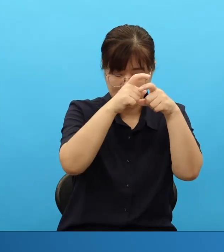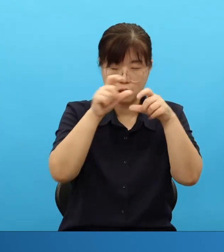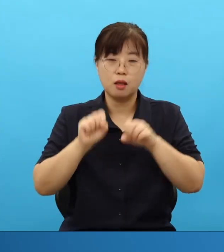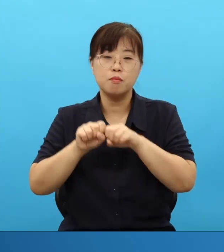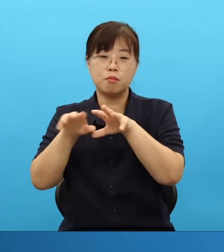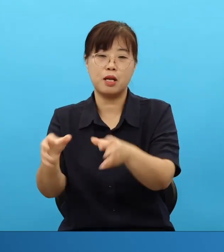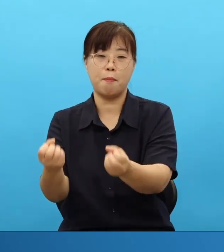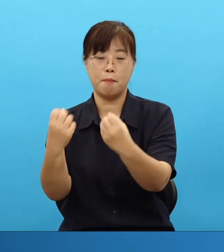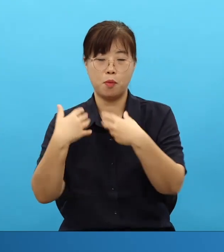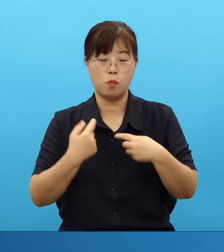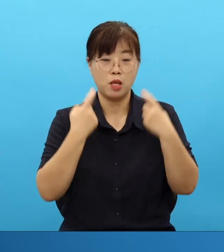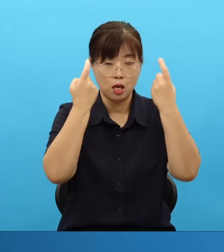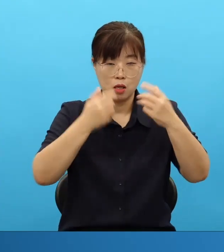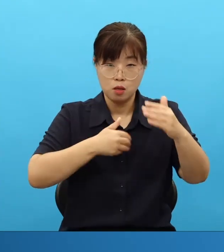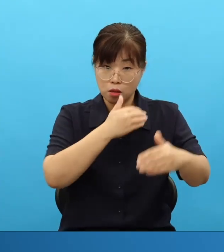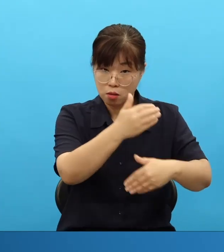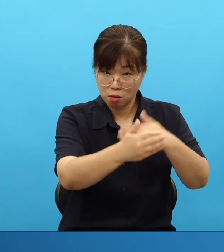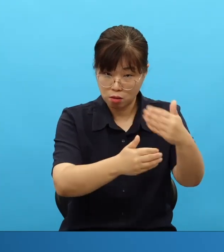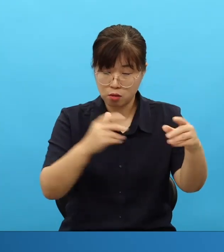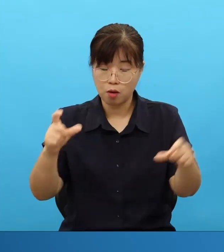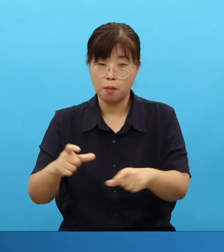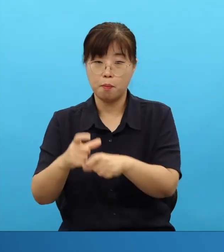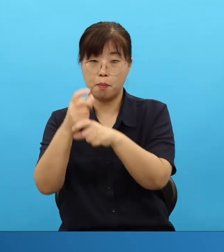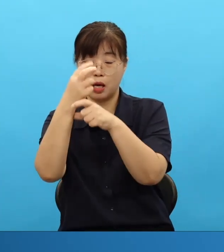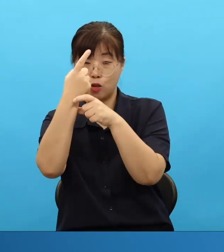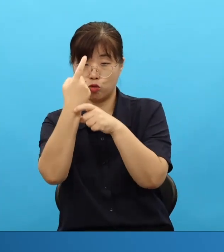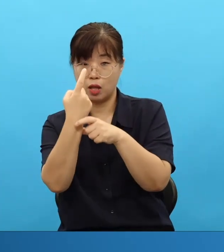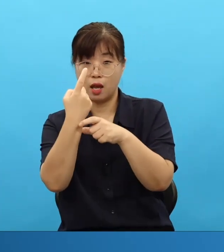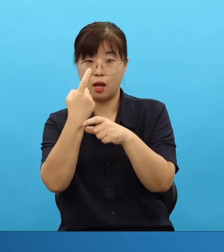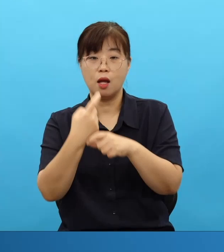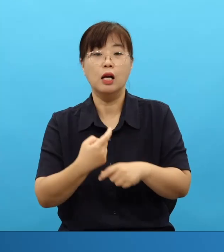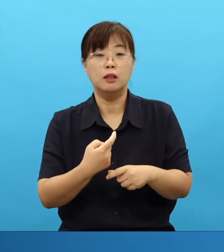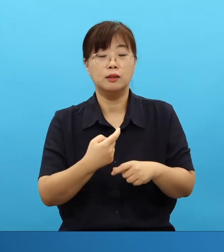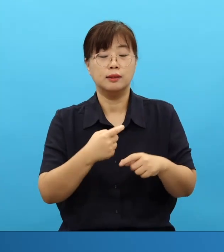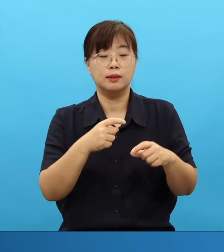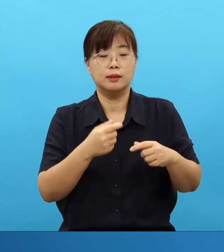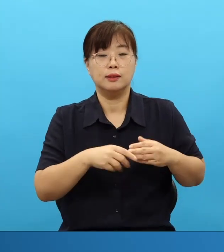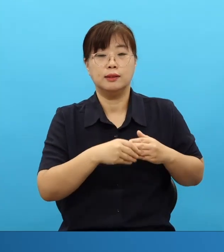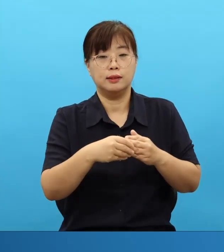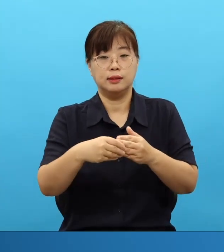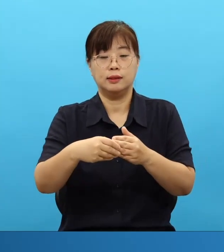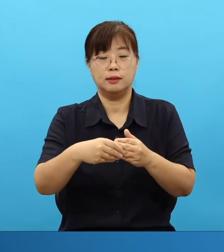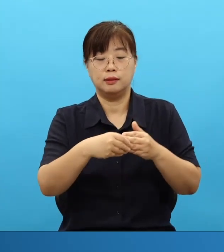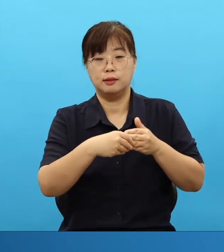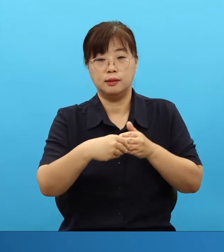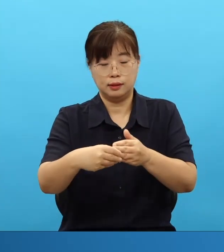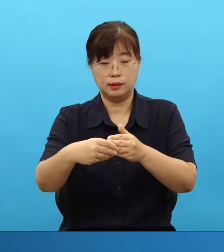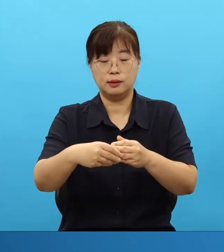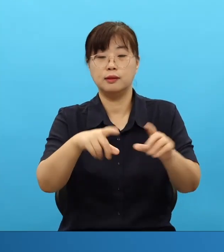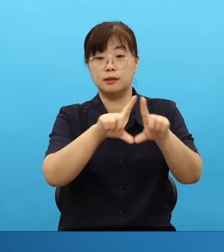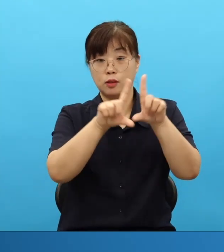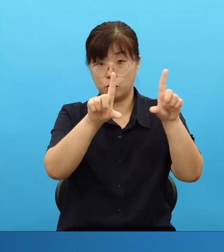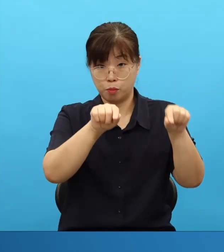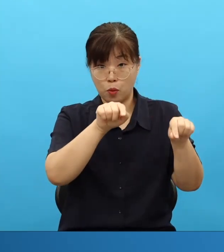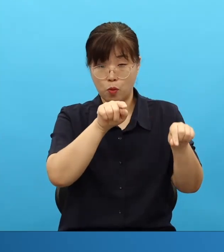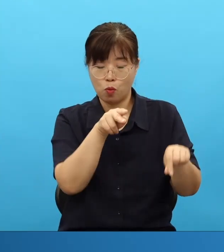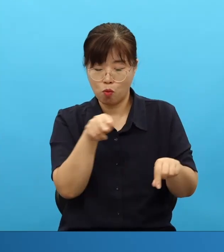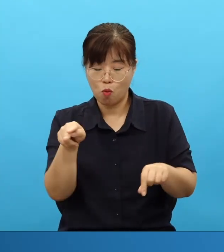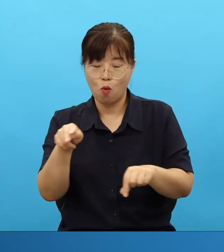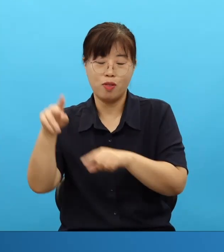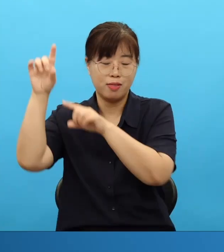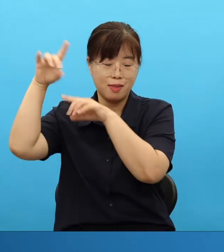오느냐 레게 꼭 알려줘야 됩니다 드디어 오직